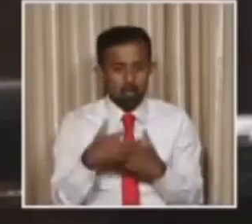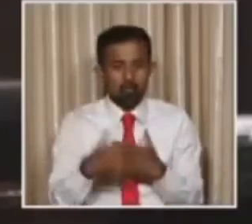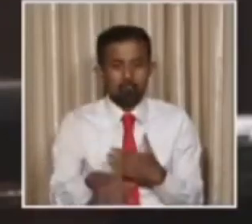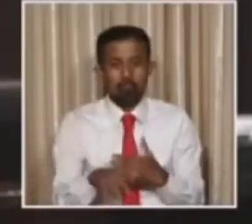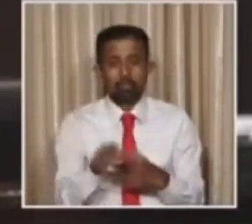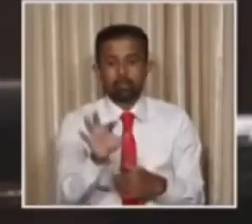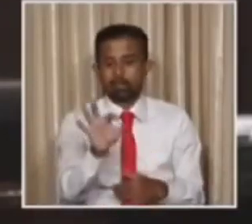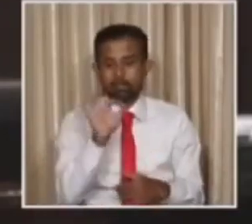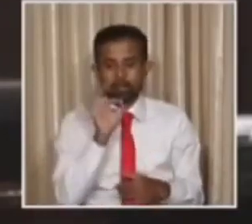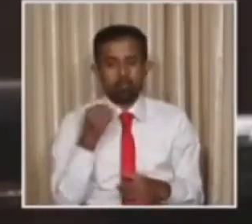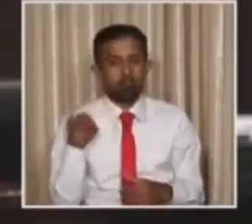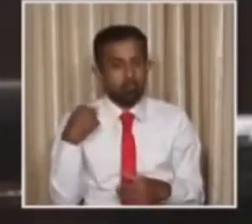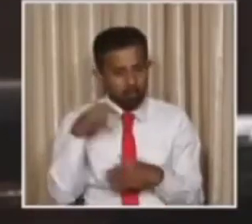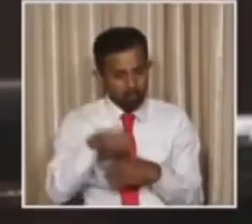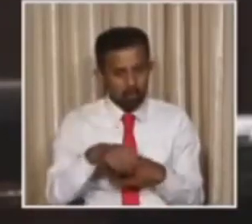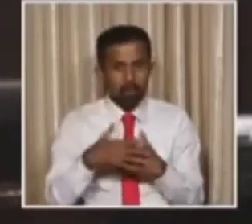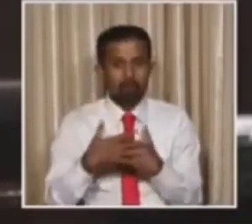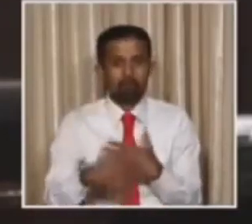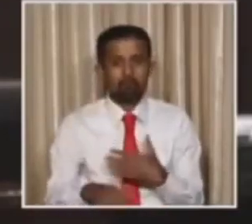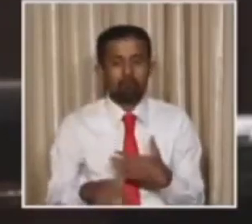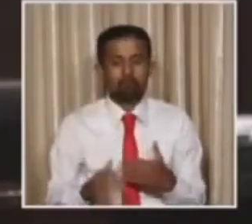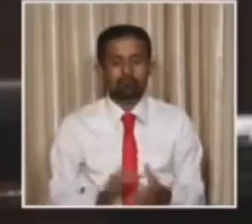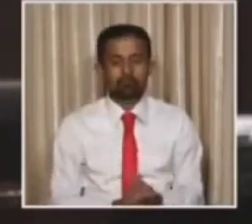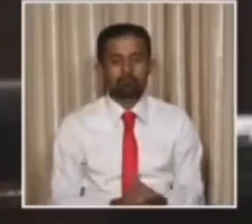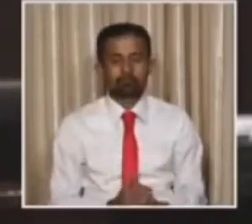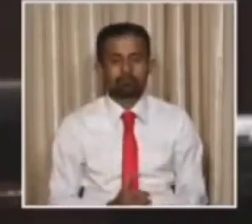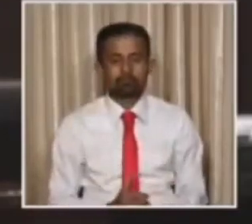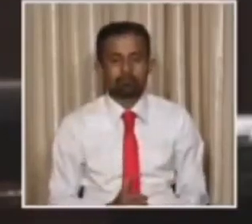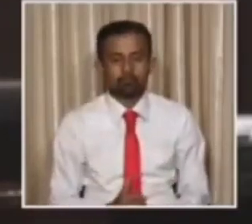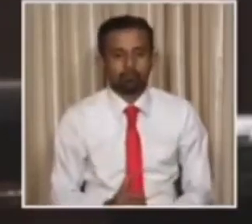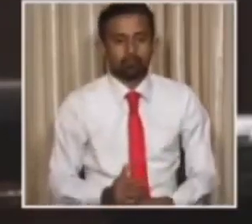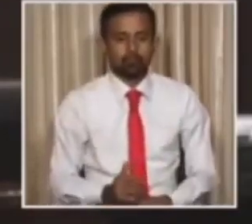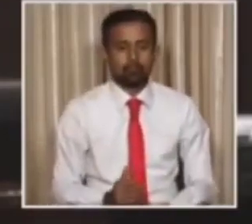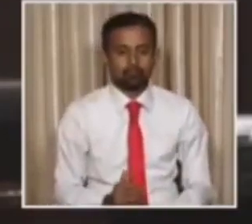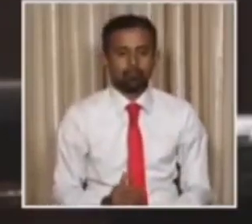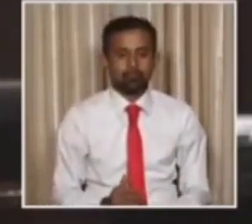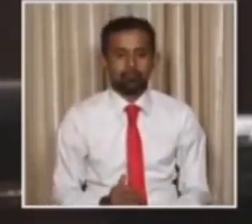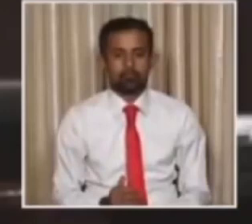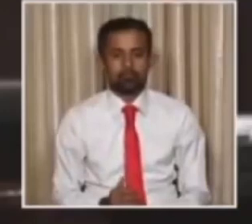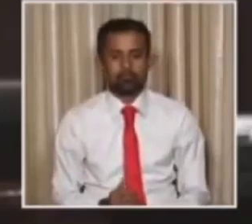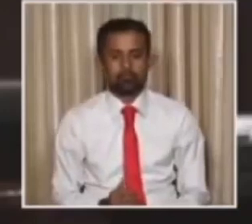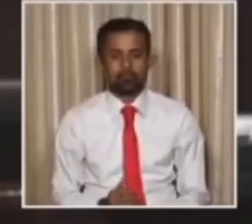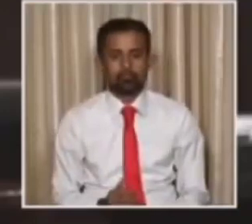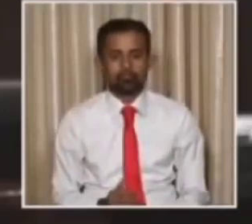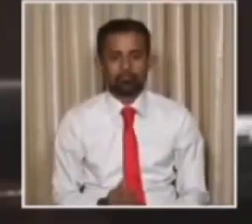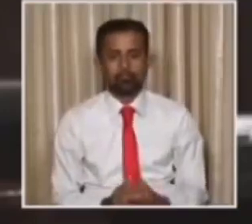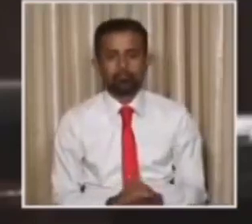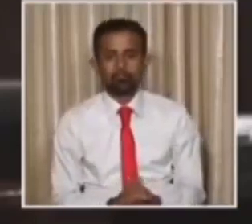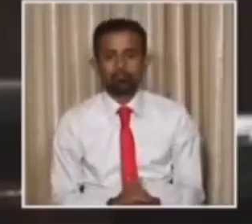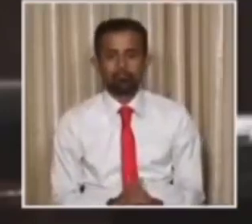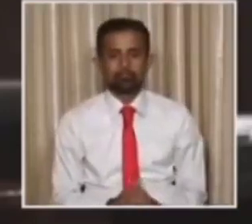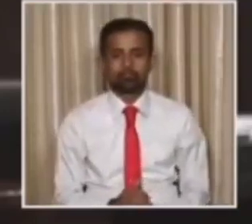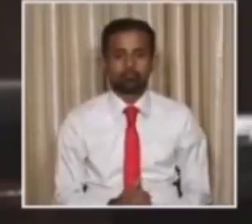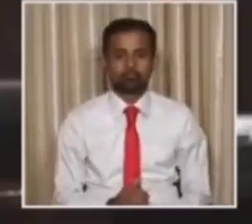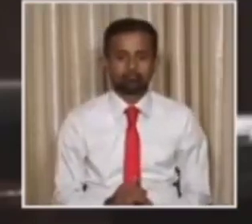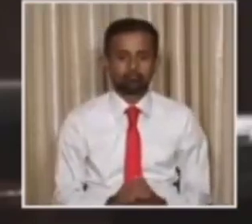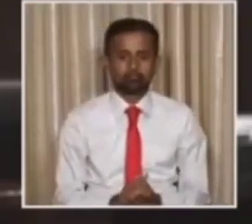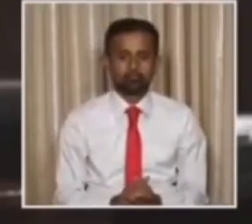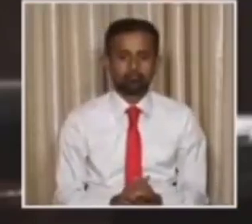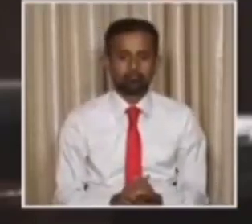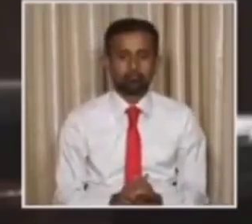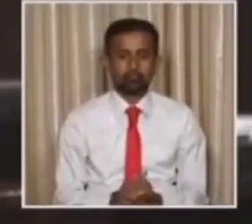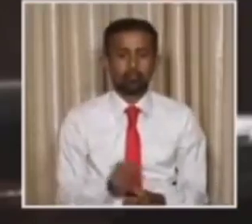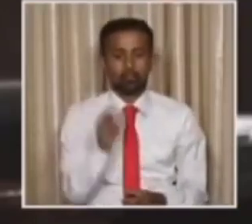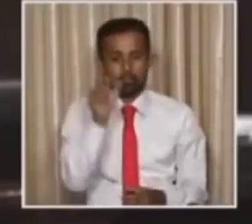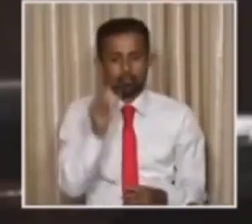நேரத்தினை கோரிய போதும் அமைச்சர் மனுஷ நாணயக்காரை என்னை புலி என்றும் இனவாதி என்றும் குறிப்பிட்டார். மனுஷ நாணயக்கார இவ்வாறு குறிப்பிட்டதை